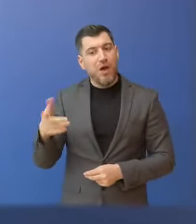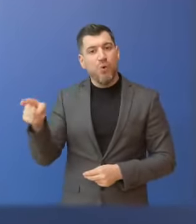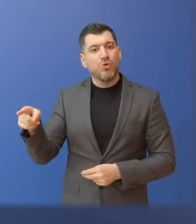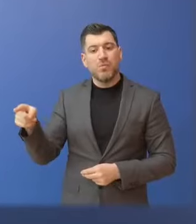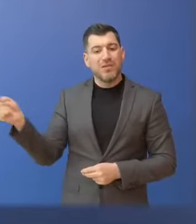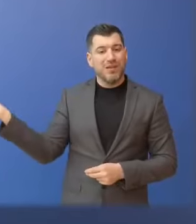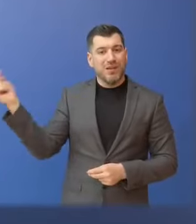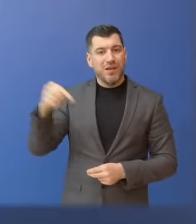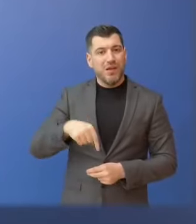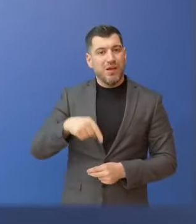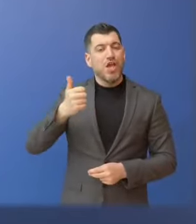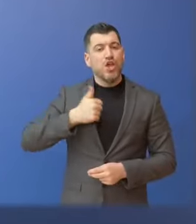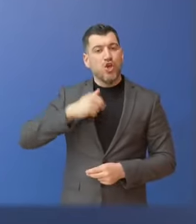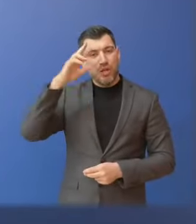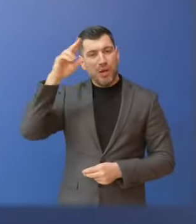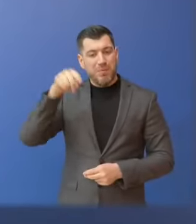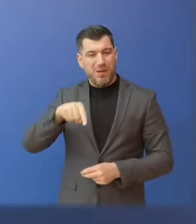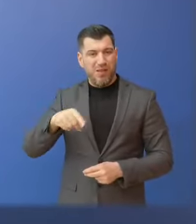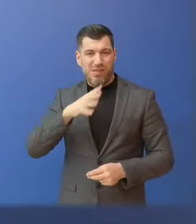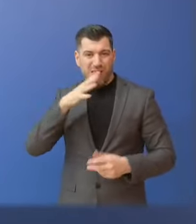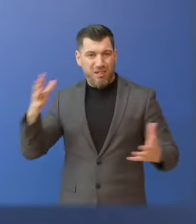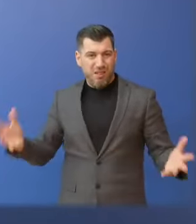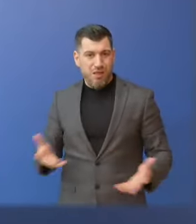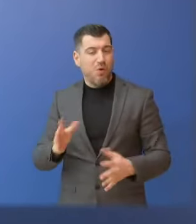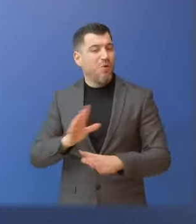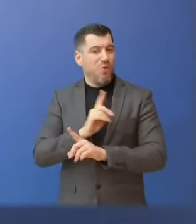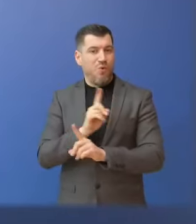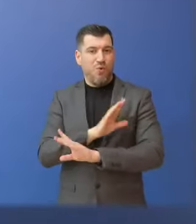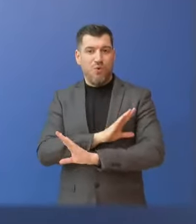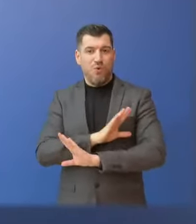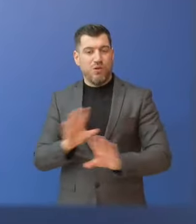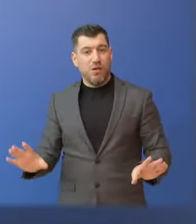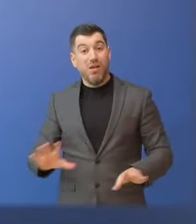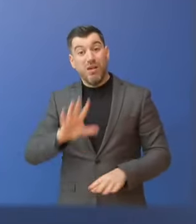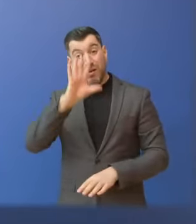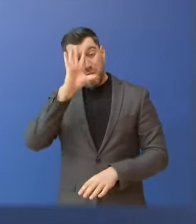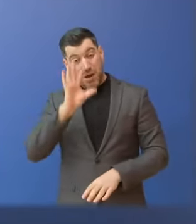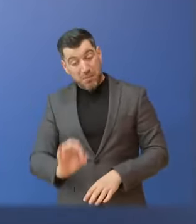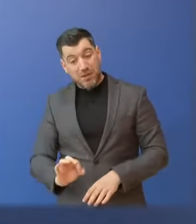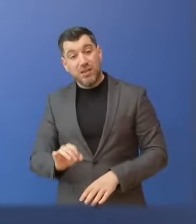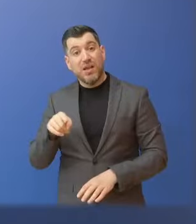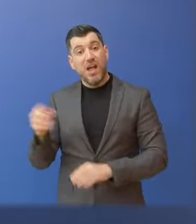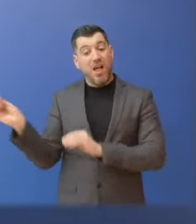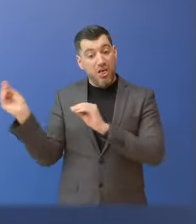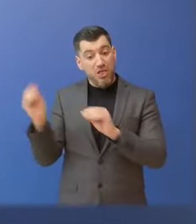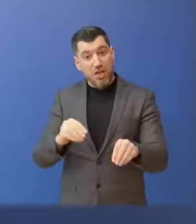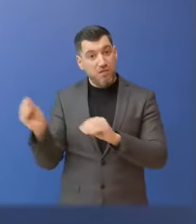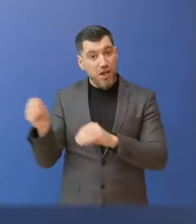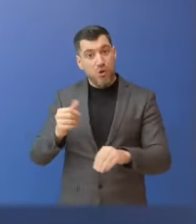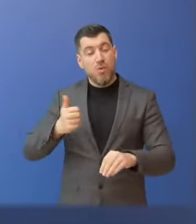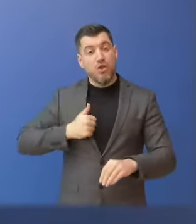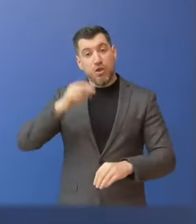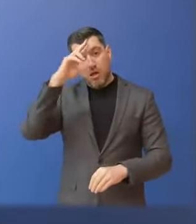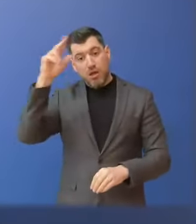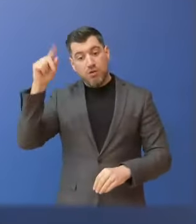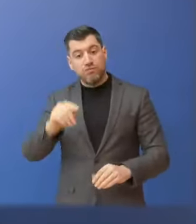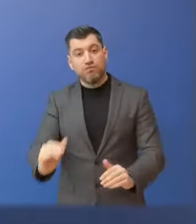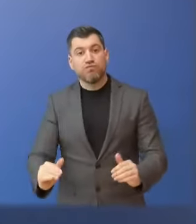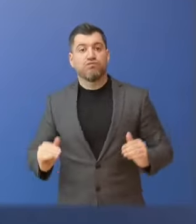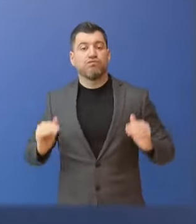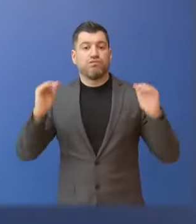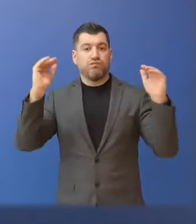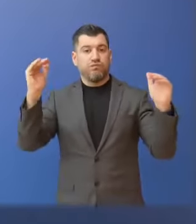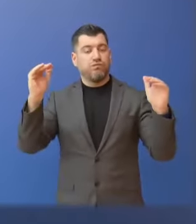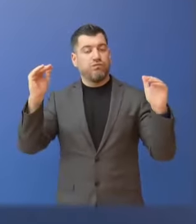ή αμφιβόλου ποιότητας δεν δεν είναι αυτή τη στιγμή ε υπαρκτός δεν θα πρεπε να είναι υπαρκτός και καλό είναι να το